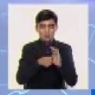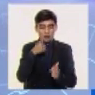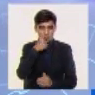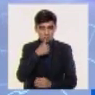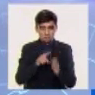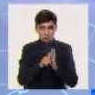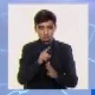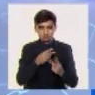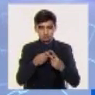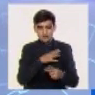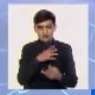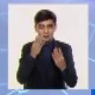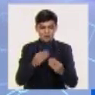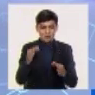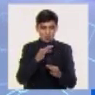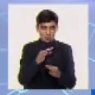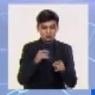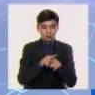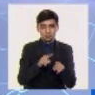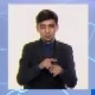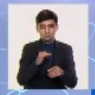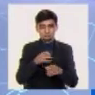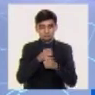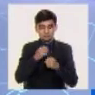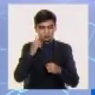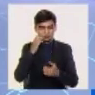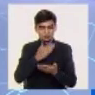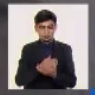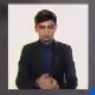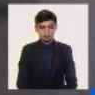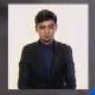из расчета день за полтора предусмотренного Уголовным кодексом.